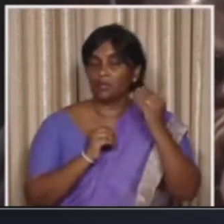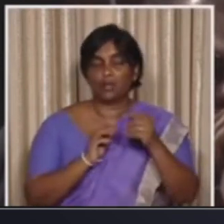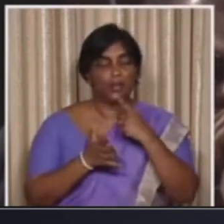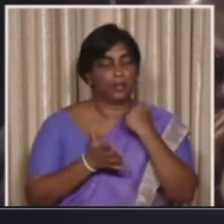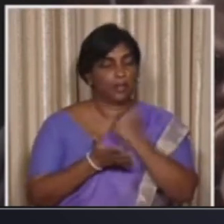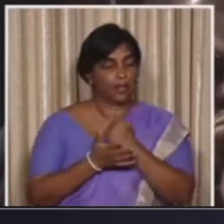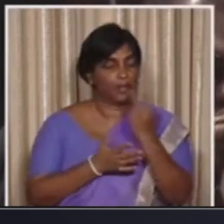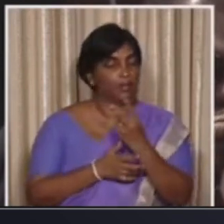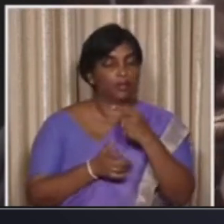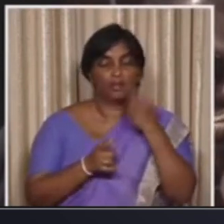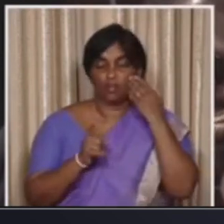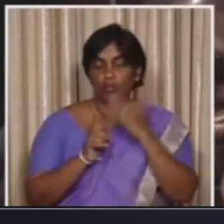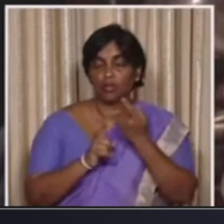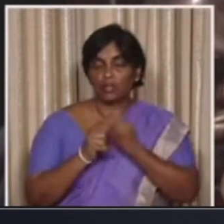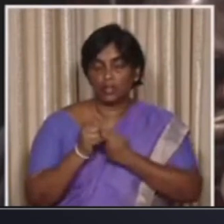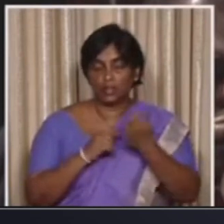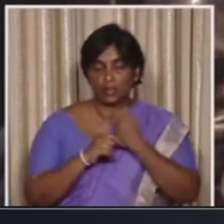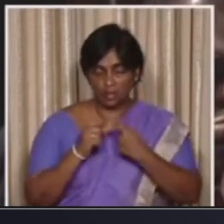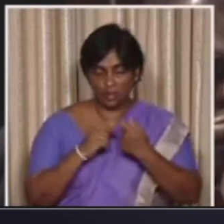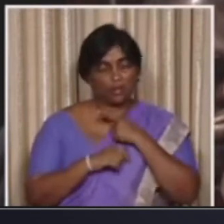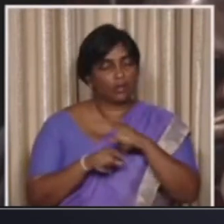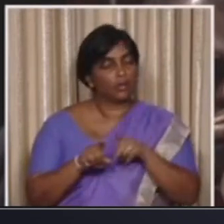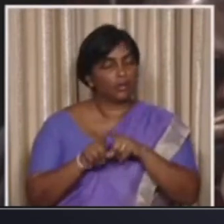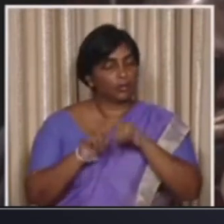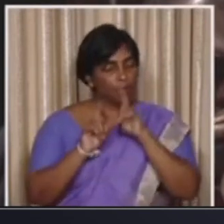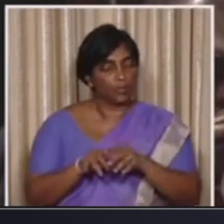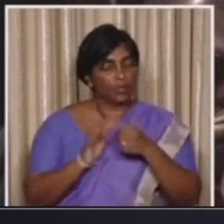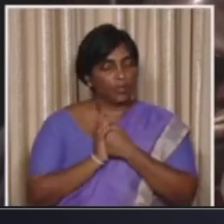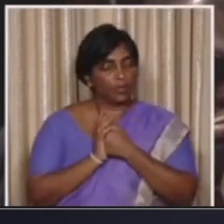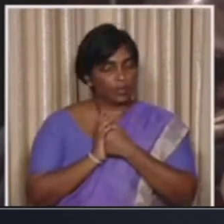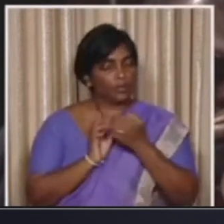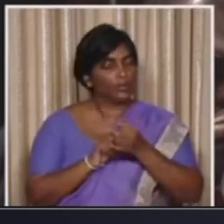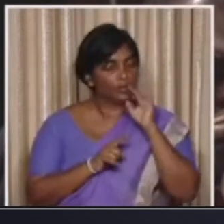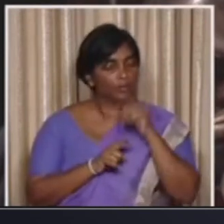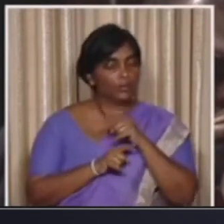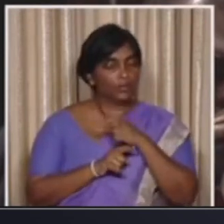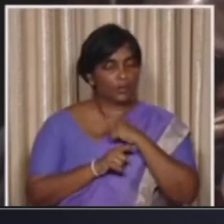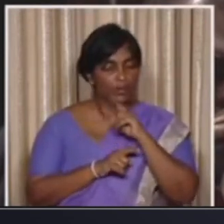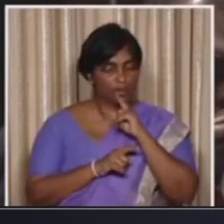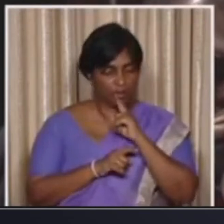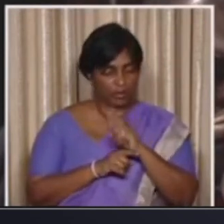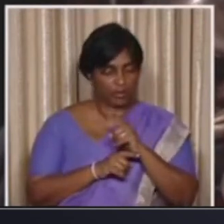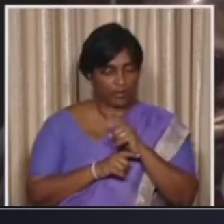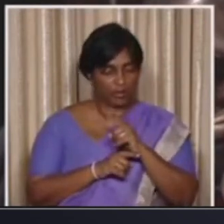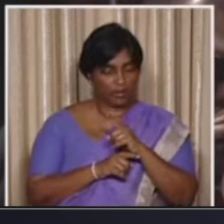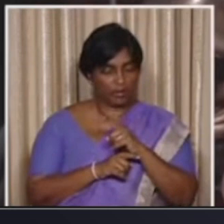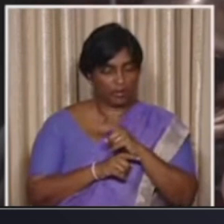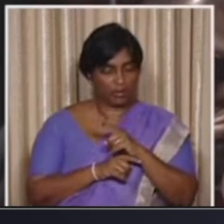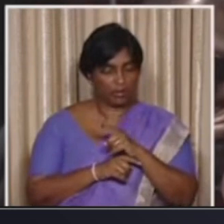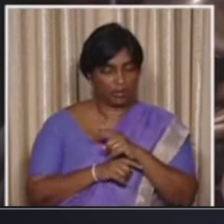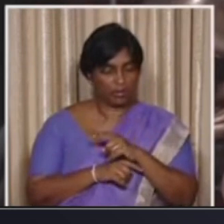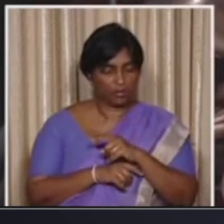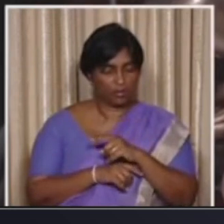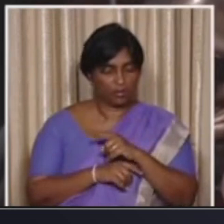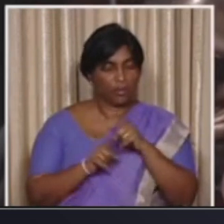දෙකක් මේ කට්ටිය විකුණන්නයි මේ try කරන්නේ. එසගරු සභාපතිතුමනි අපි කියන්න ඕන එක දෙයක්. දැන් මේ කියනවා මේ